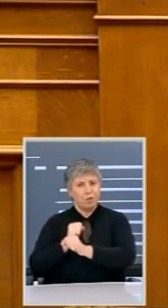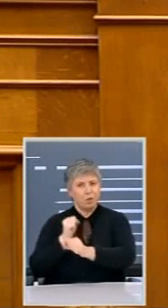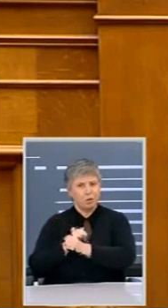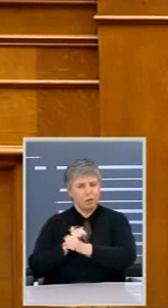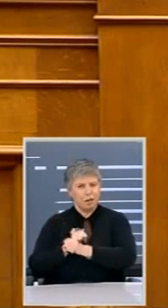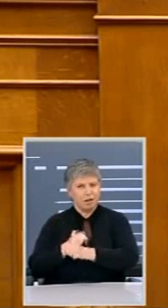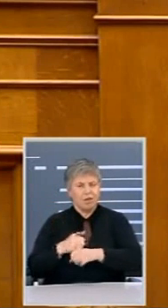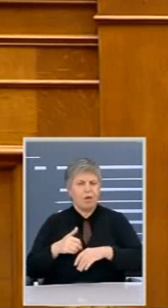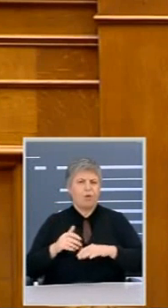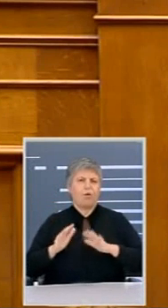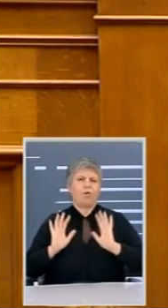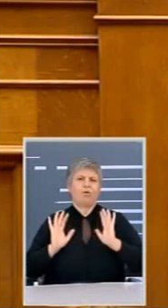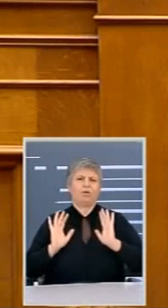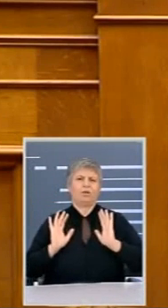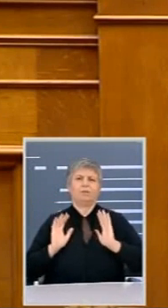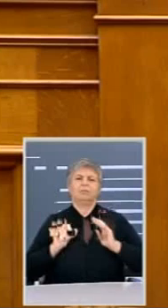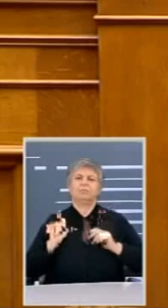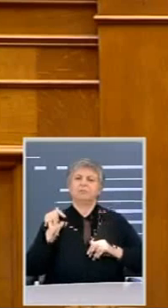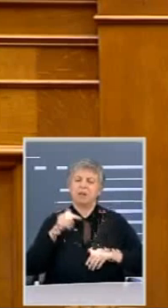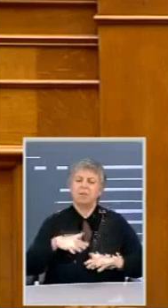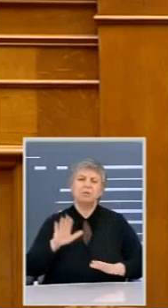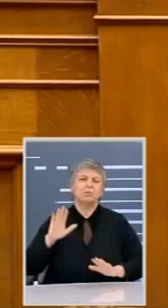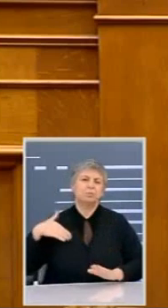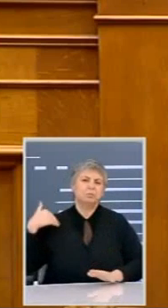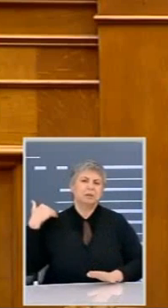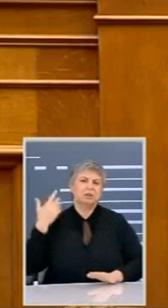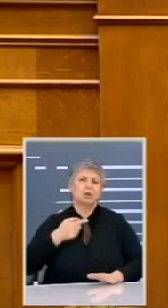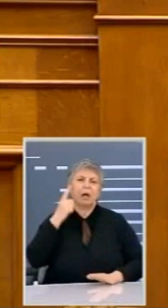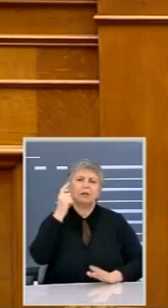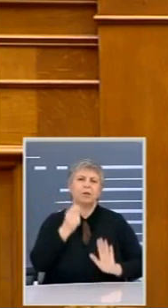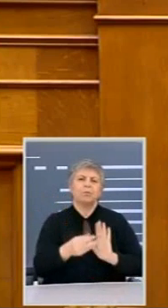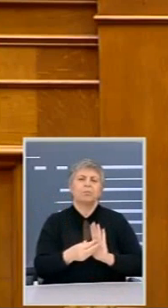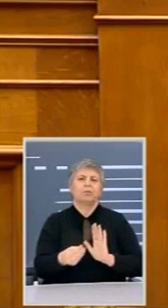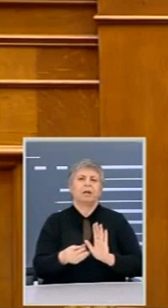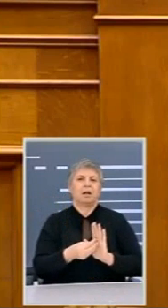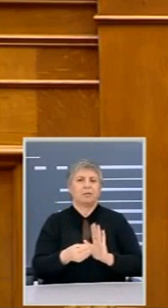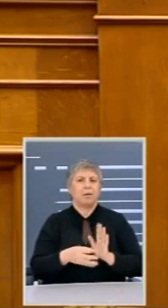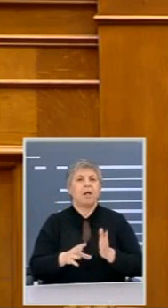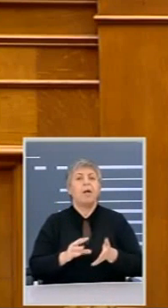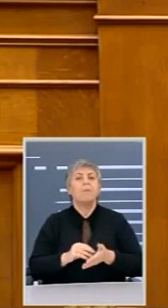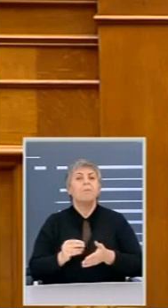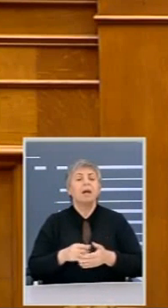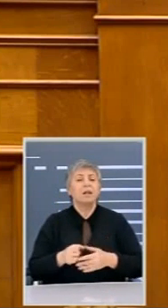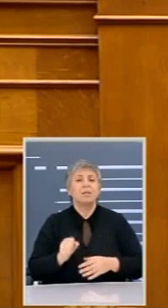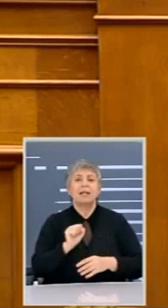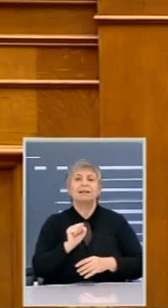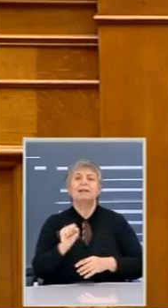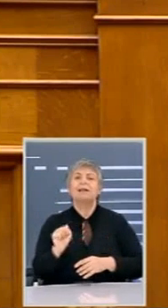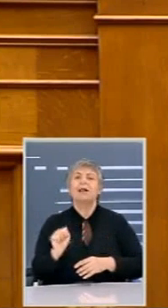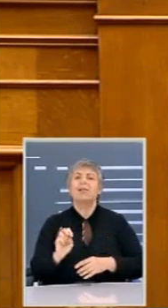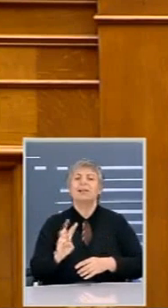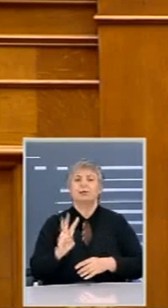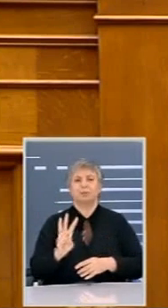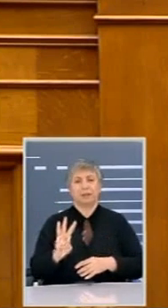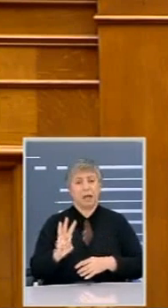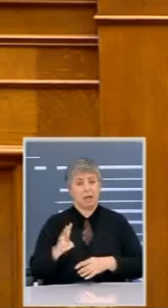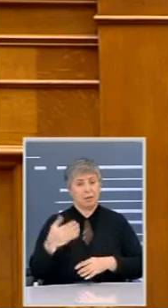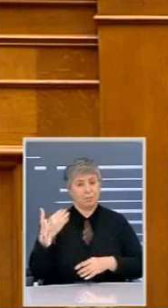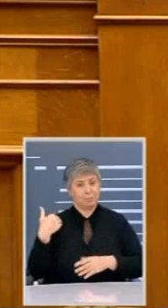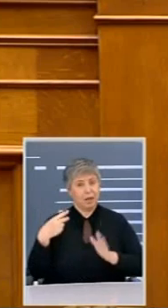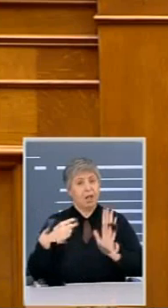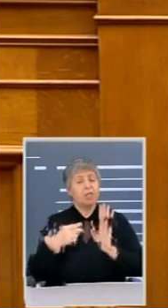Γιατί έχουμε πολλά παραδείγματα, δεκάδες, όπως ενδεικτικά η περίπτωση του κυρίου Σταύρου Ψυχάρη. Το